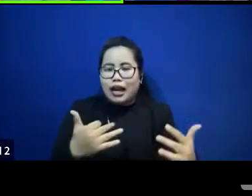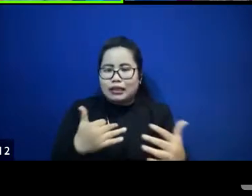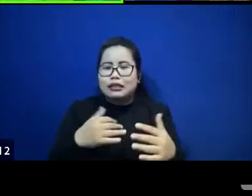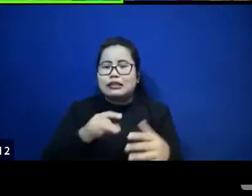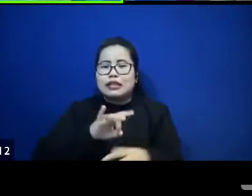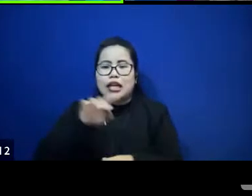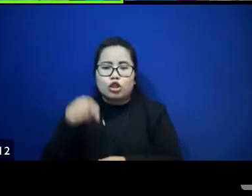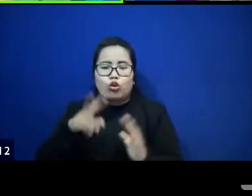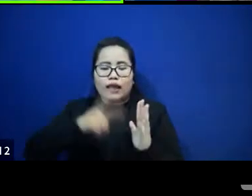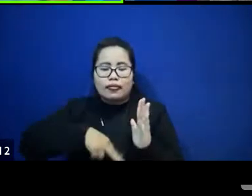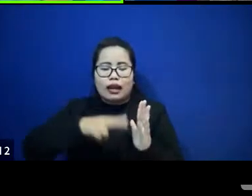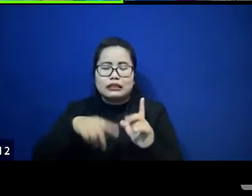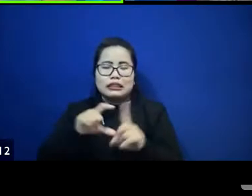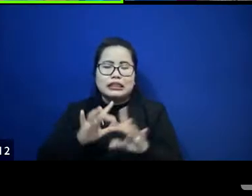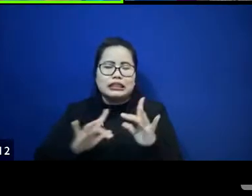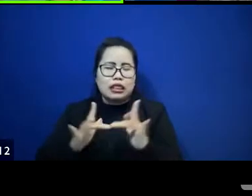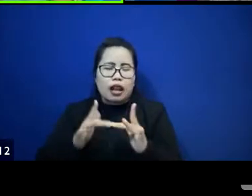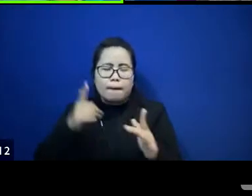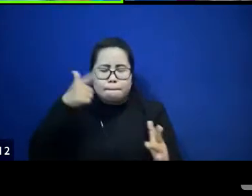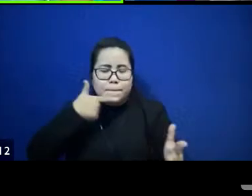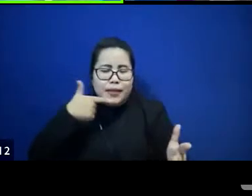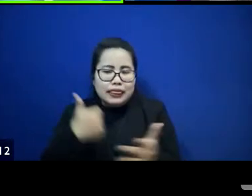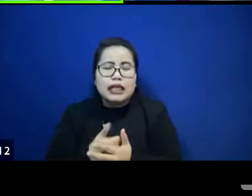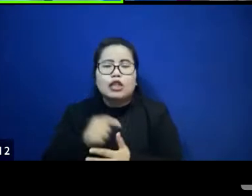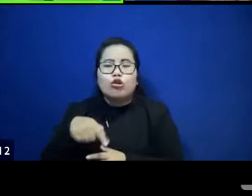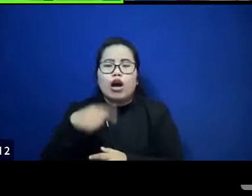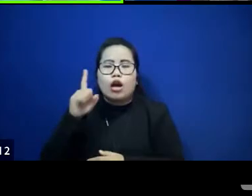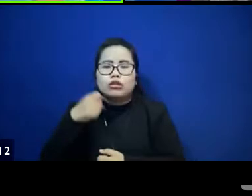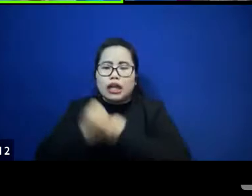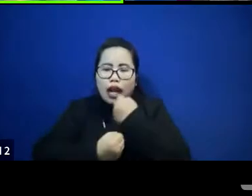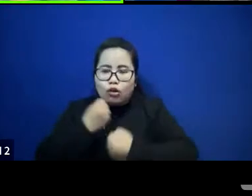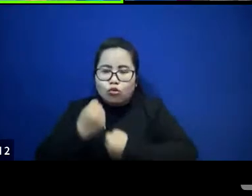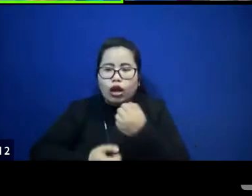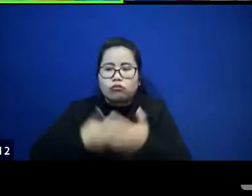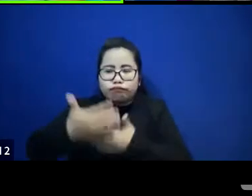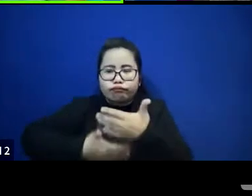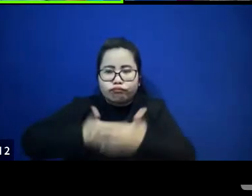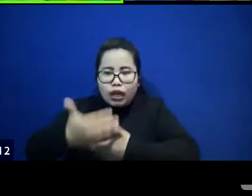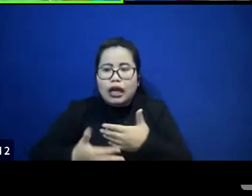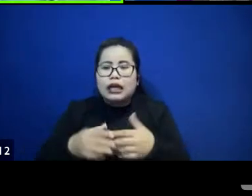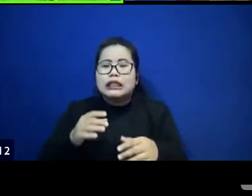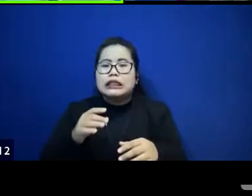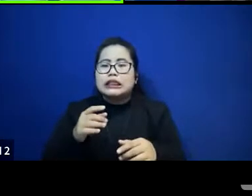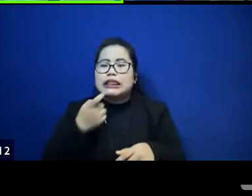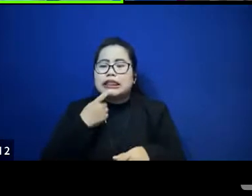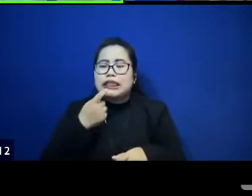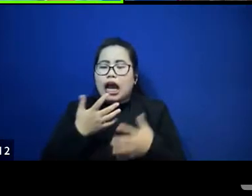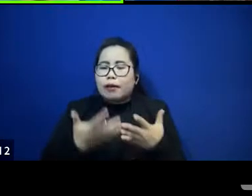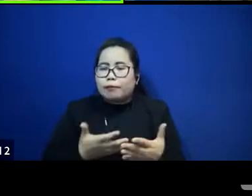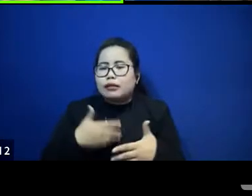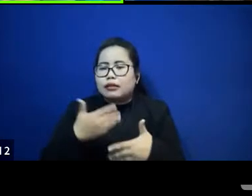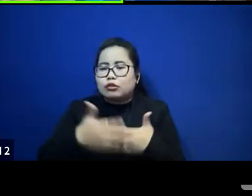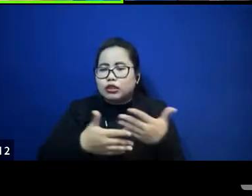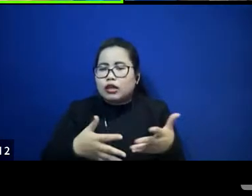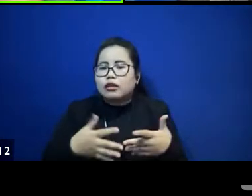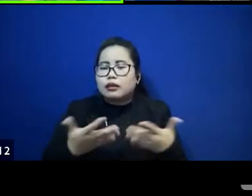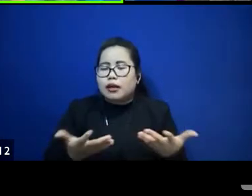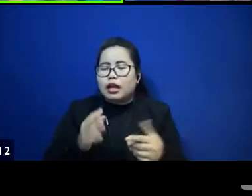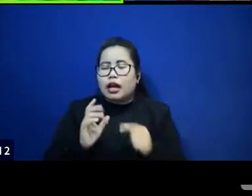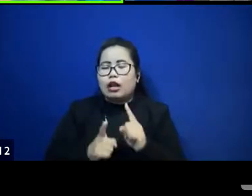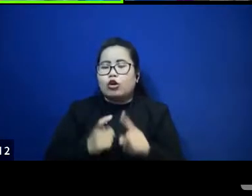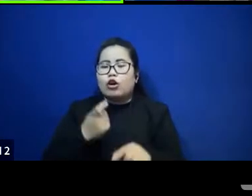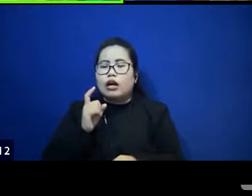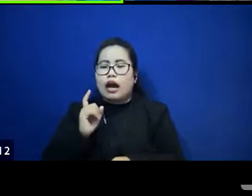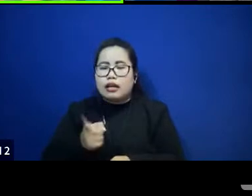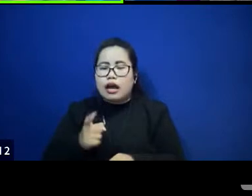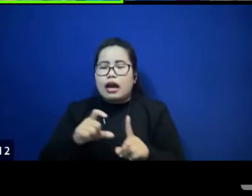itu juga penting Disini dari itu harus dilakukan secara masif waktunya itu tadi terkait dengan kalau ada data breach